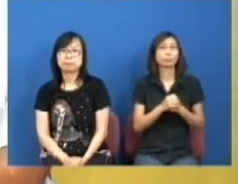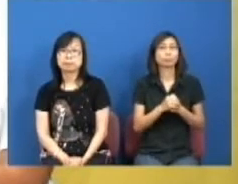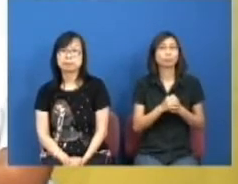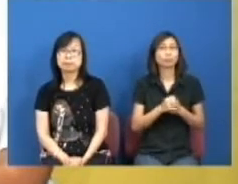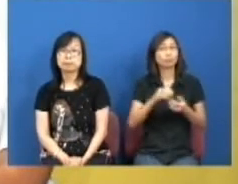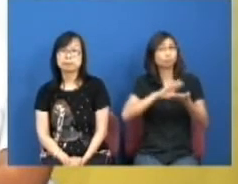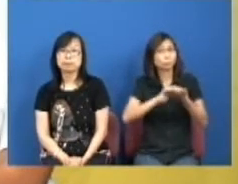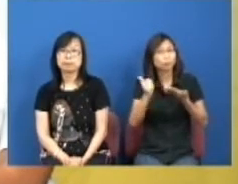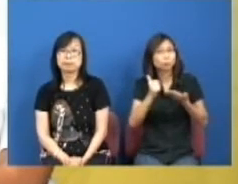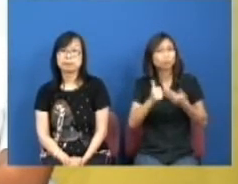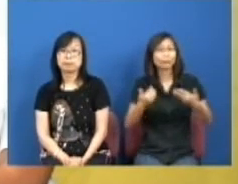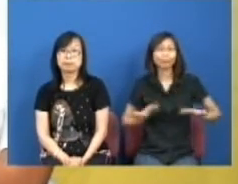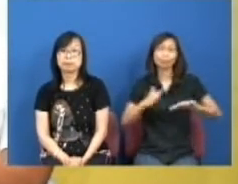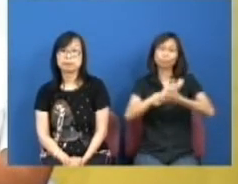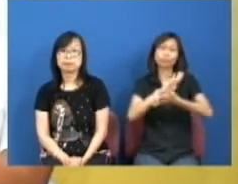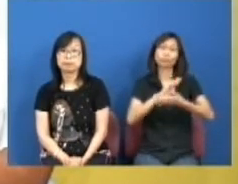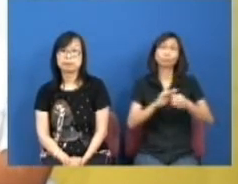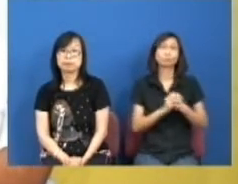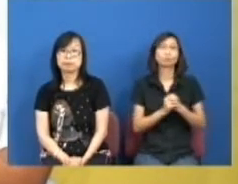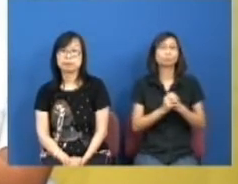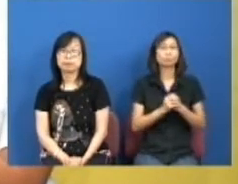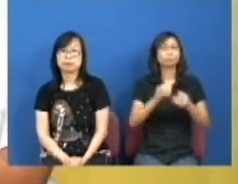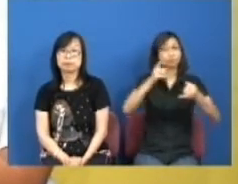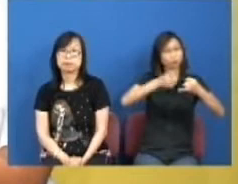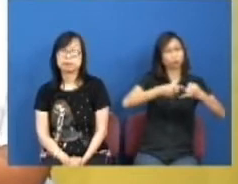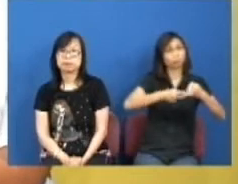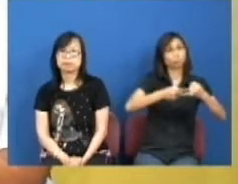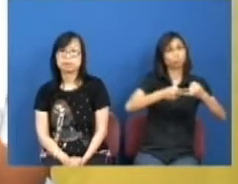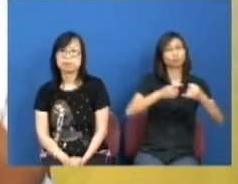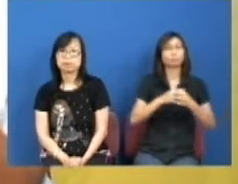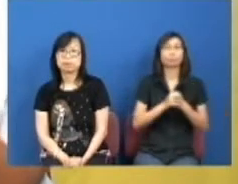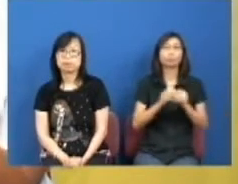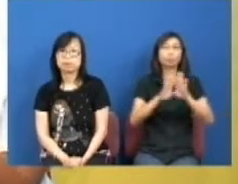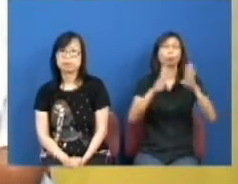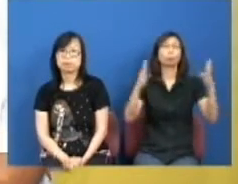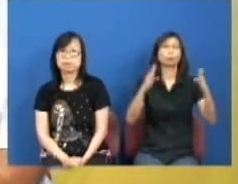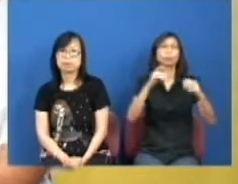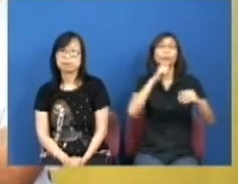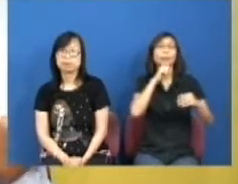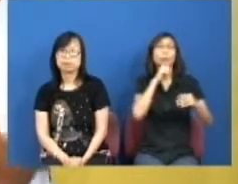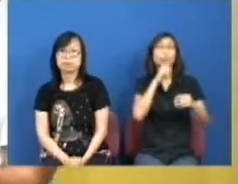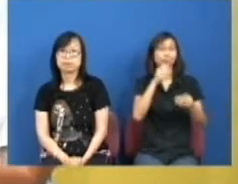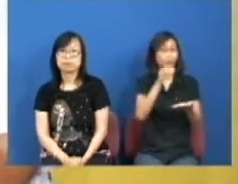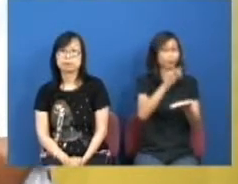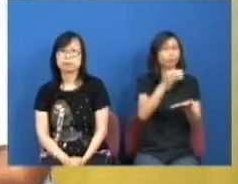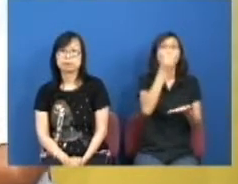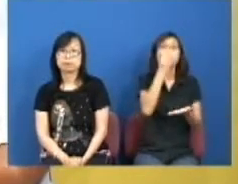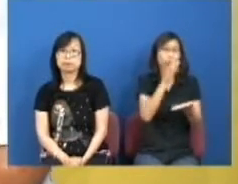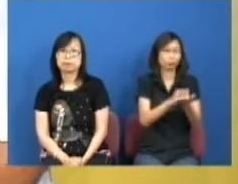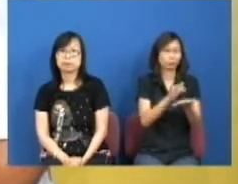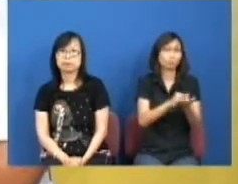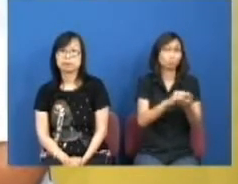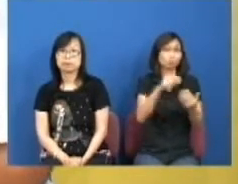譬如話我係今年即係。今年年尾會開始有區議會選舉啦，甚至出年選特首